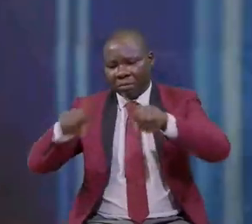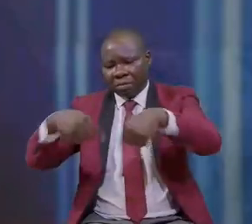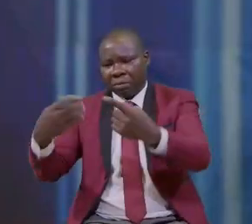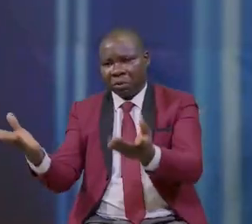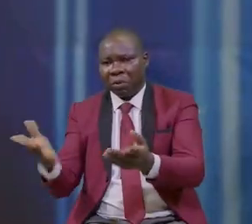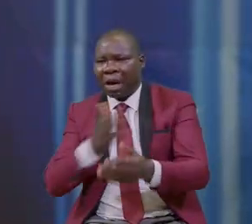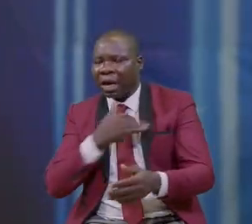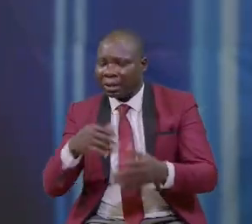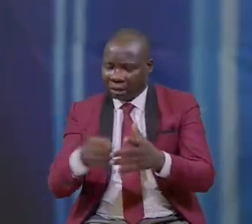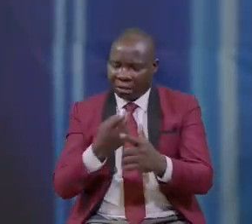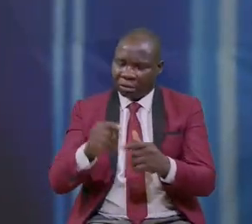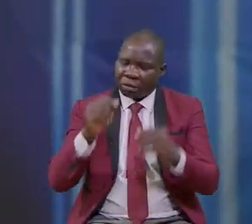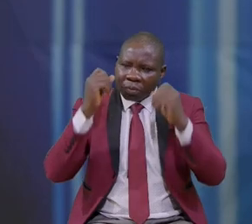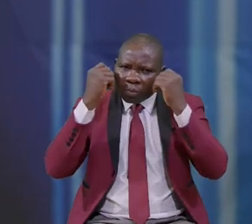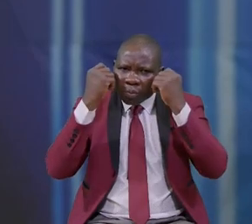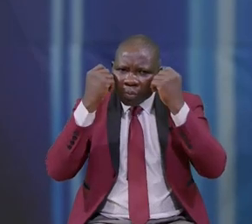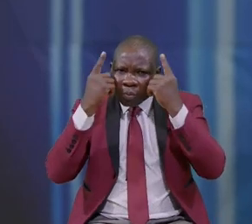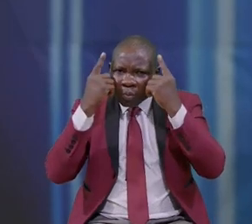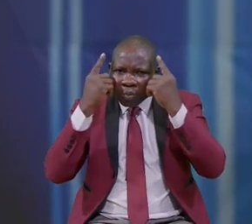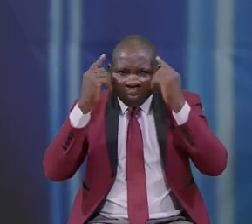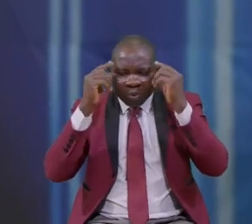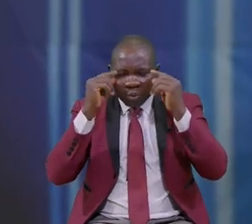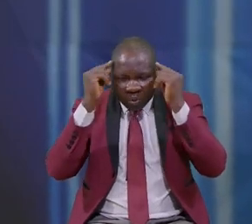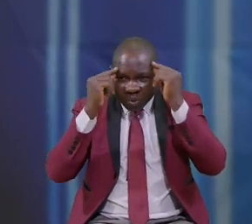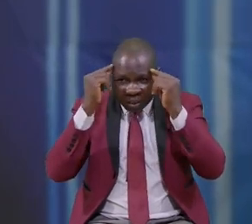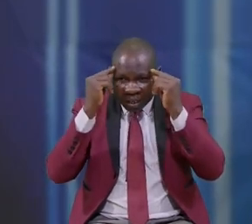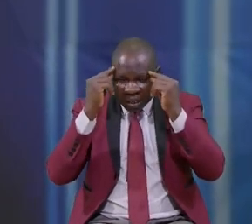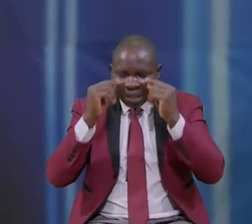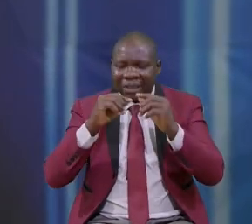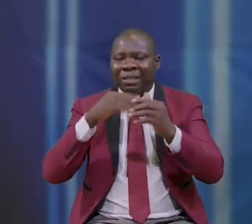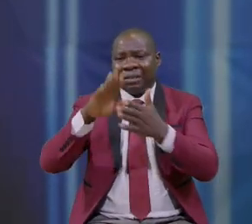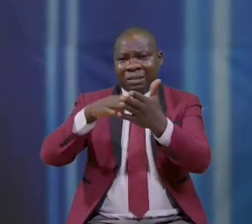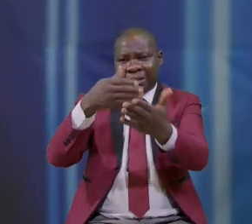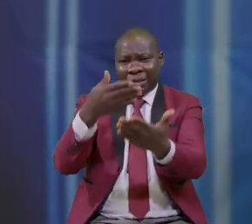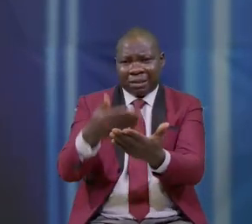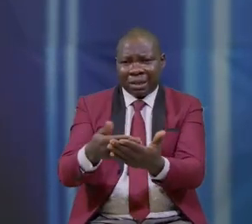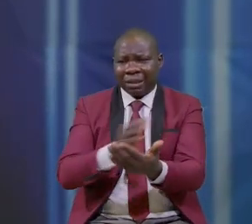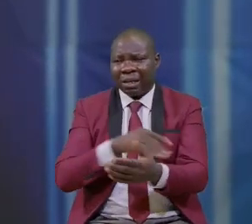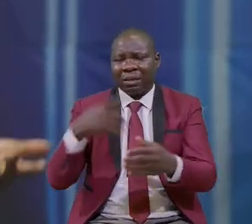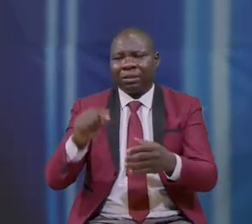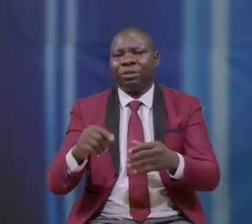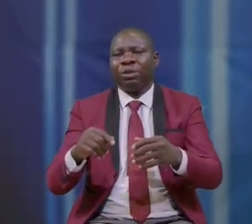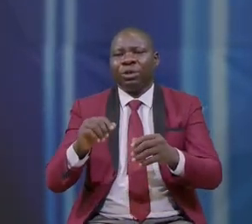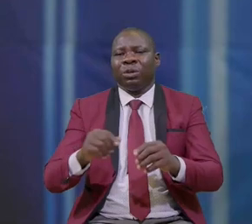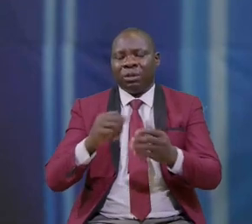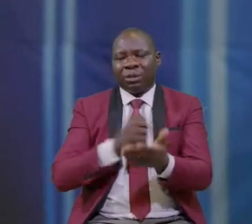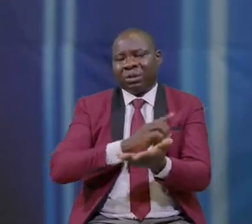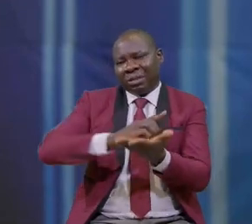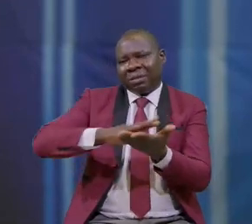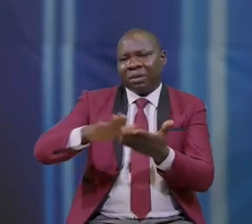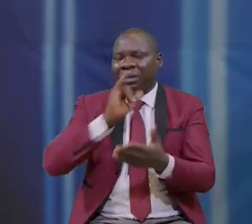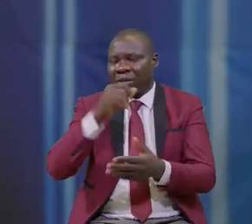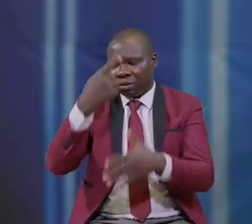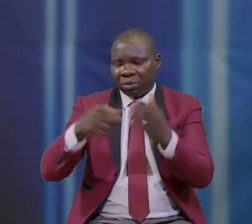Et tu te demandes, signe. Le surnaturel, les choses auxquelles nous sommes